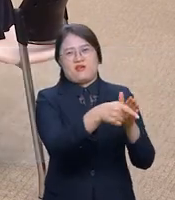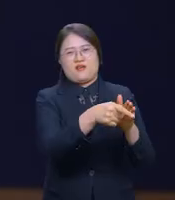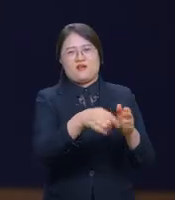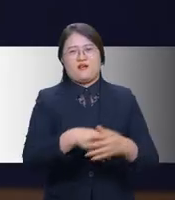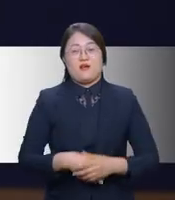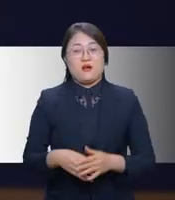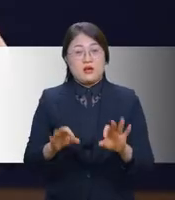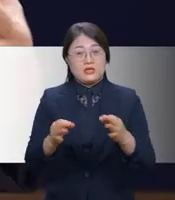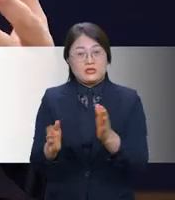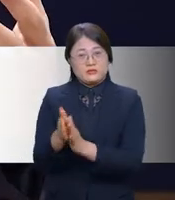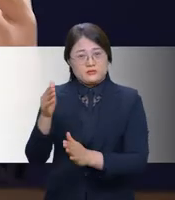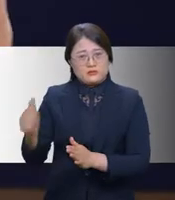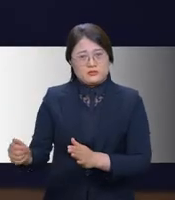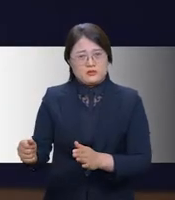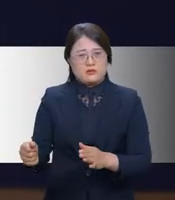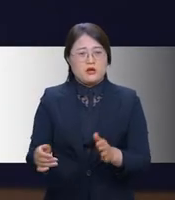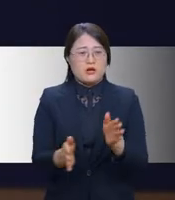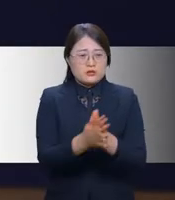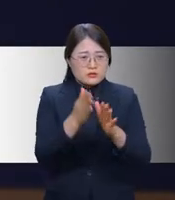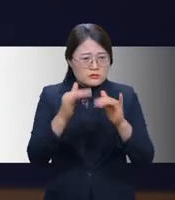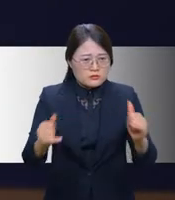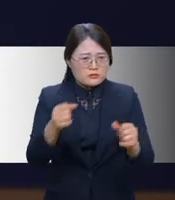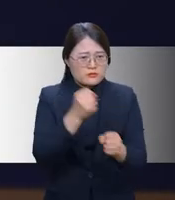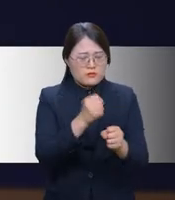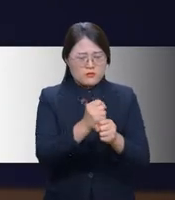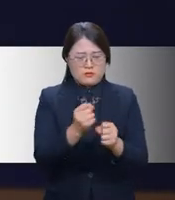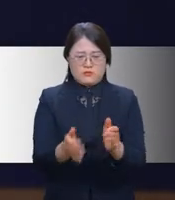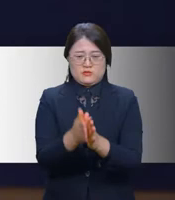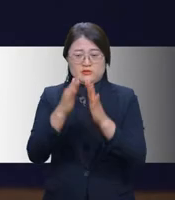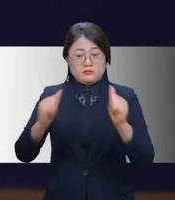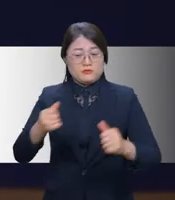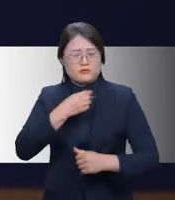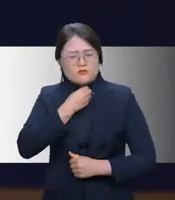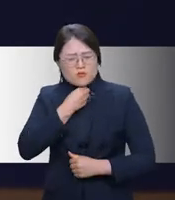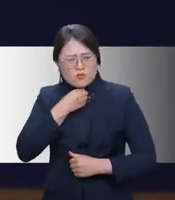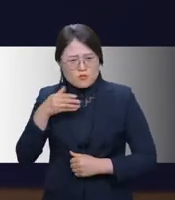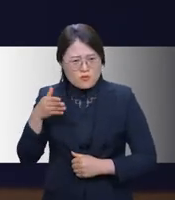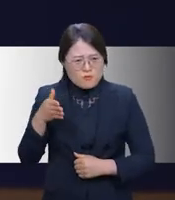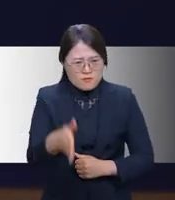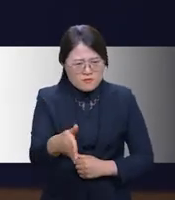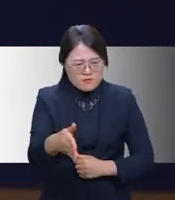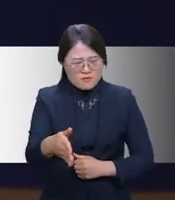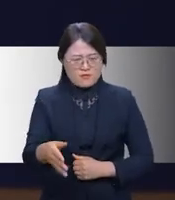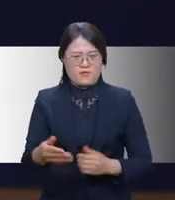가졌습니다. 시민이 주도하는, 시민이 원하는 그런 방향으로